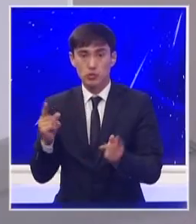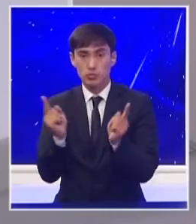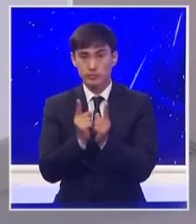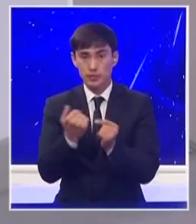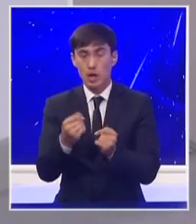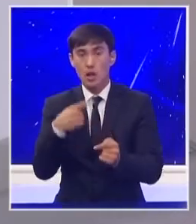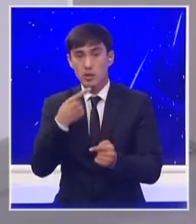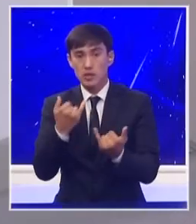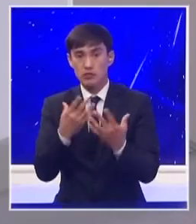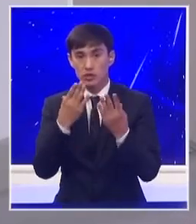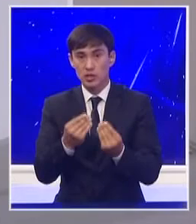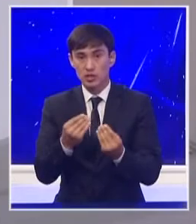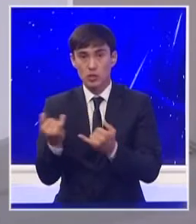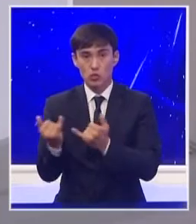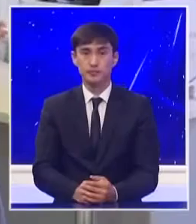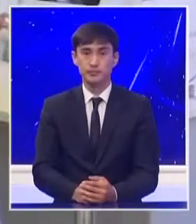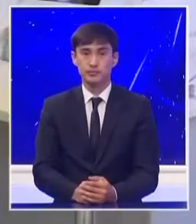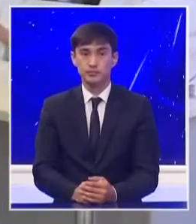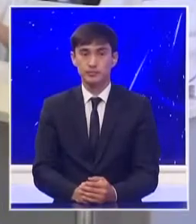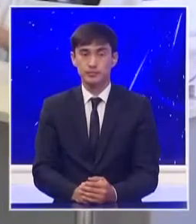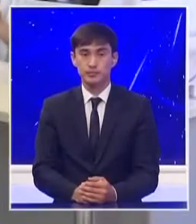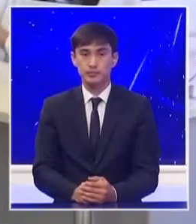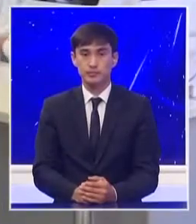оказывают 253 ЦОНа.